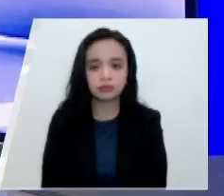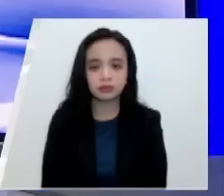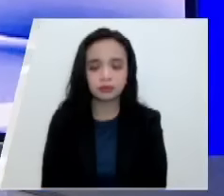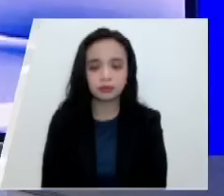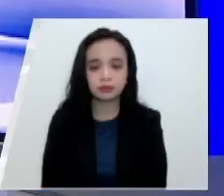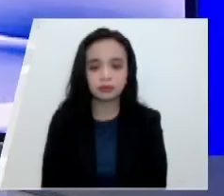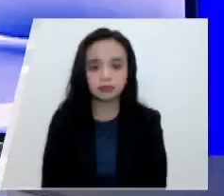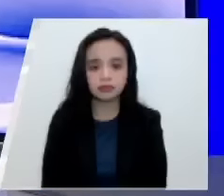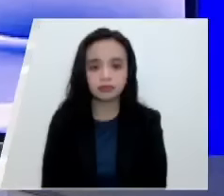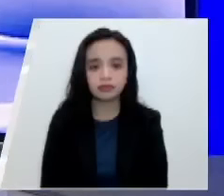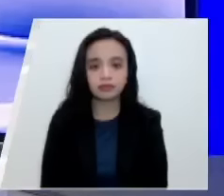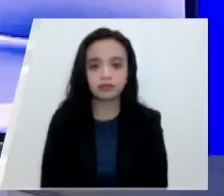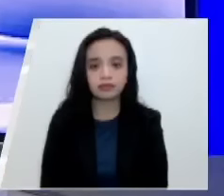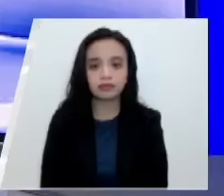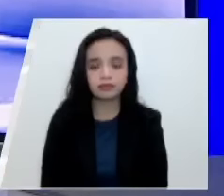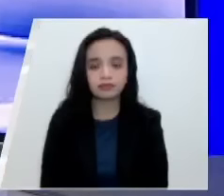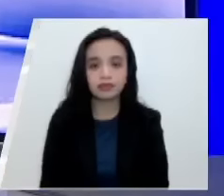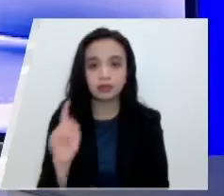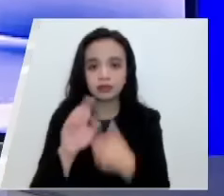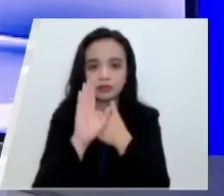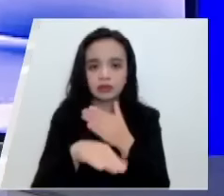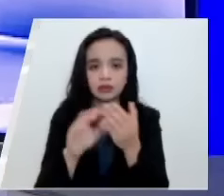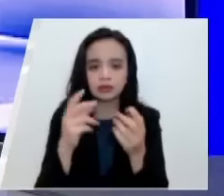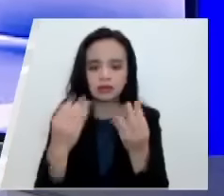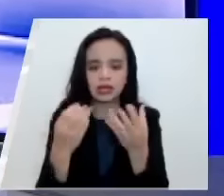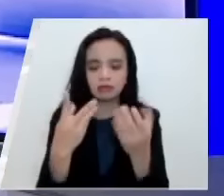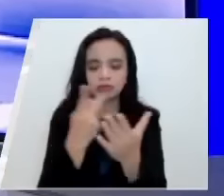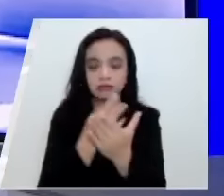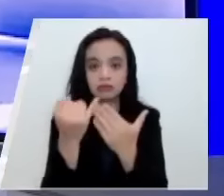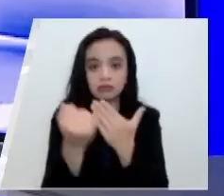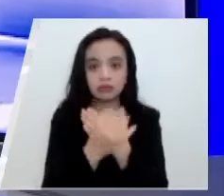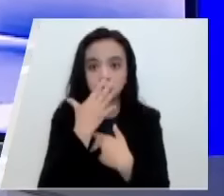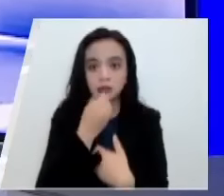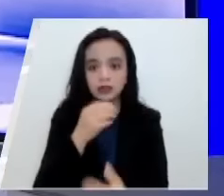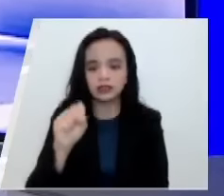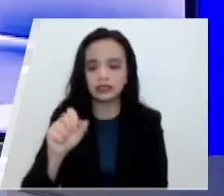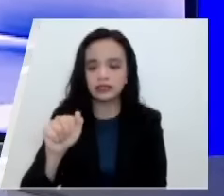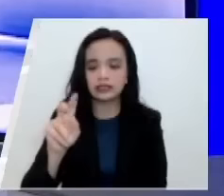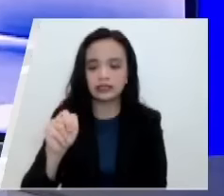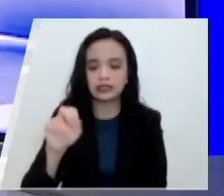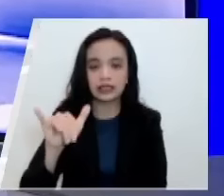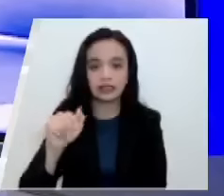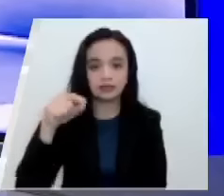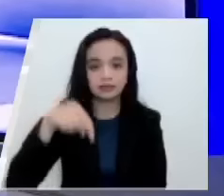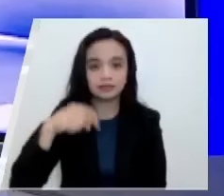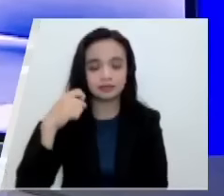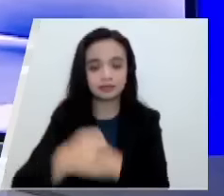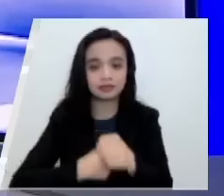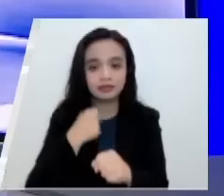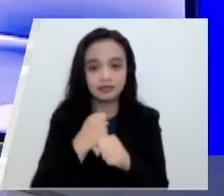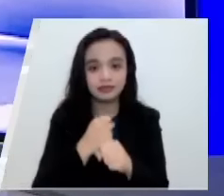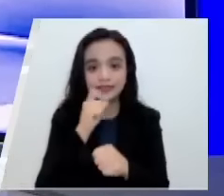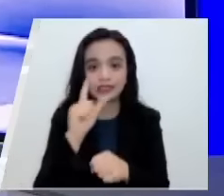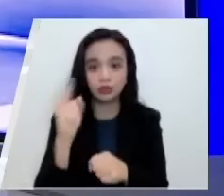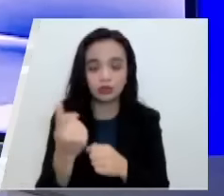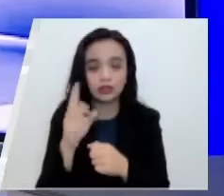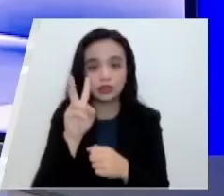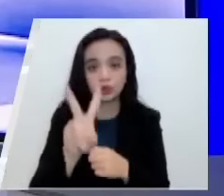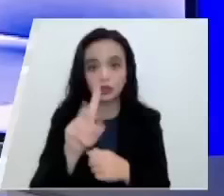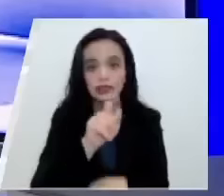Back to back to back ang project at commitments ni Sonny Lopez this 2024. Bukod sa dalawang mega series na kanyang